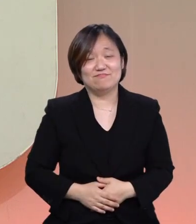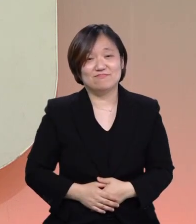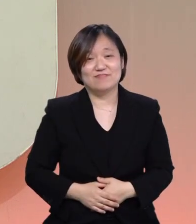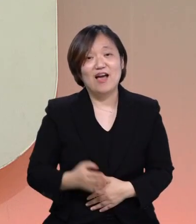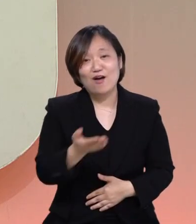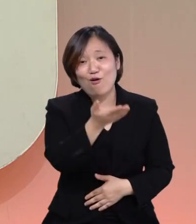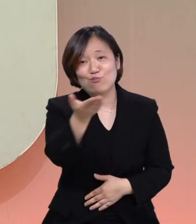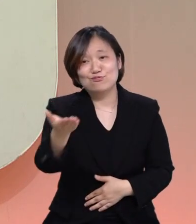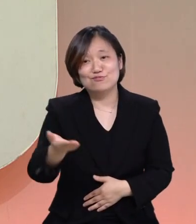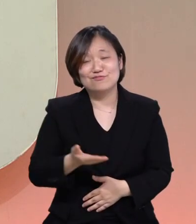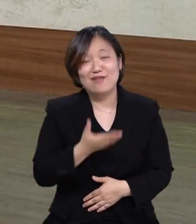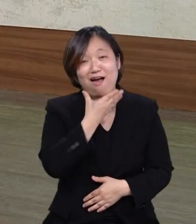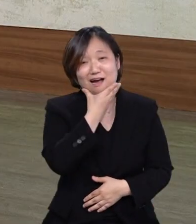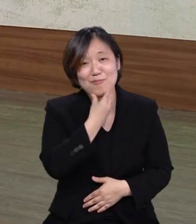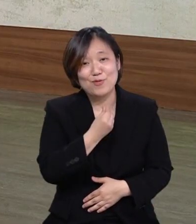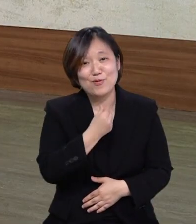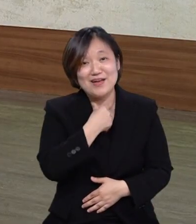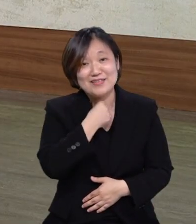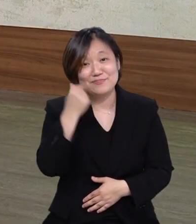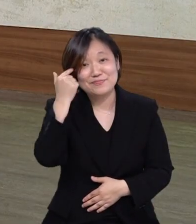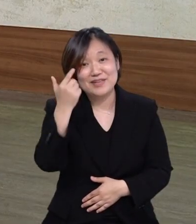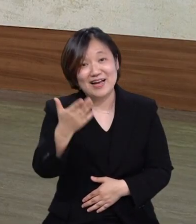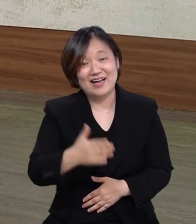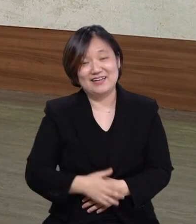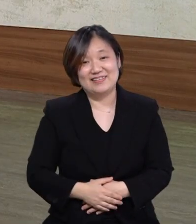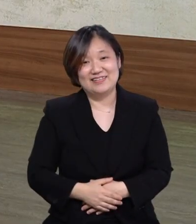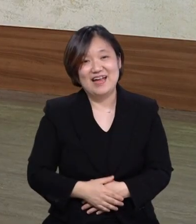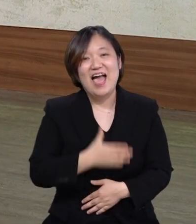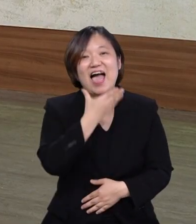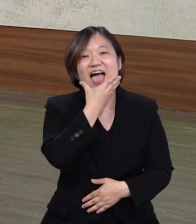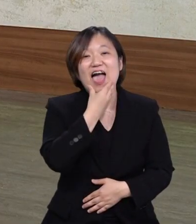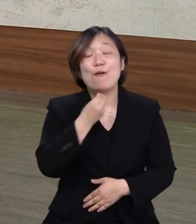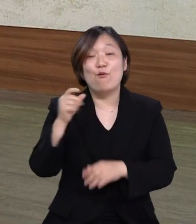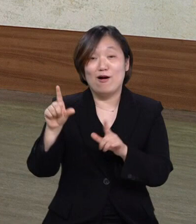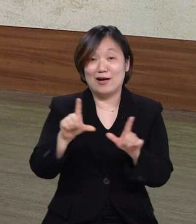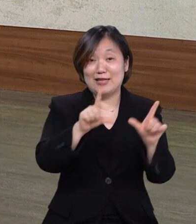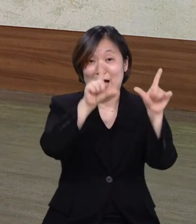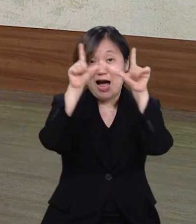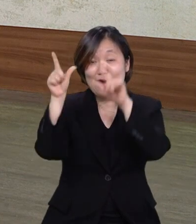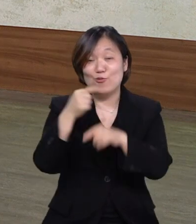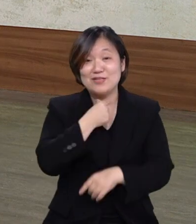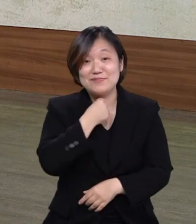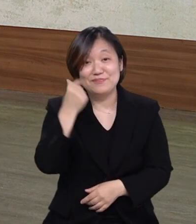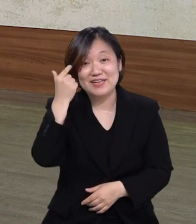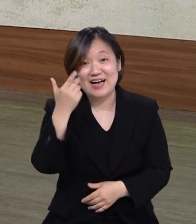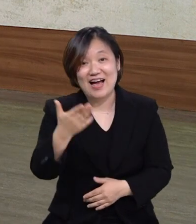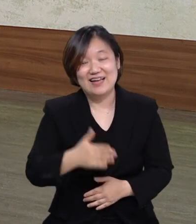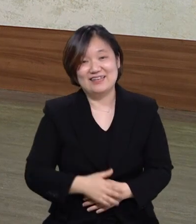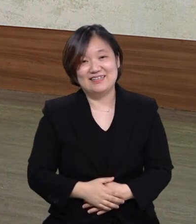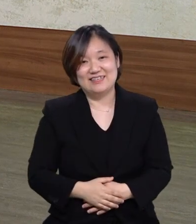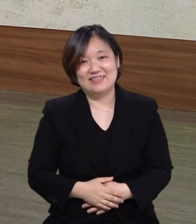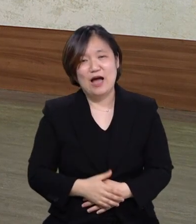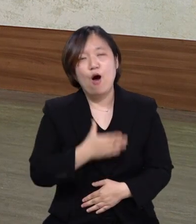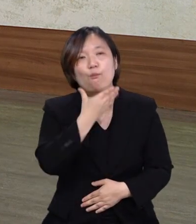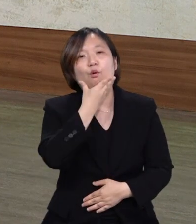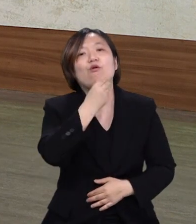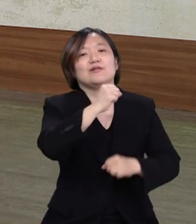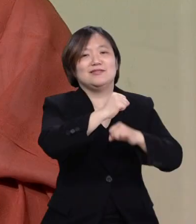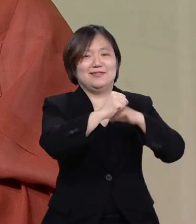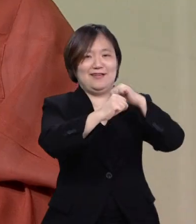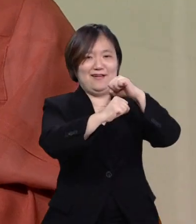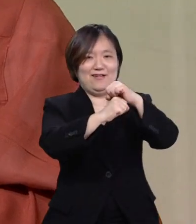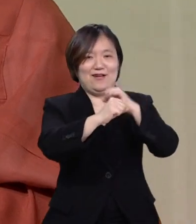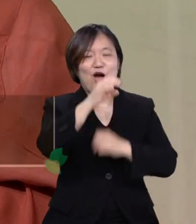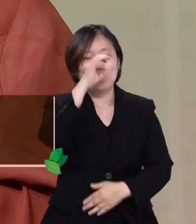여러분 행복해지고 싶습니까 행복한 삶을 창조하고 싶습니까 복을